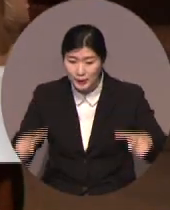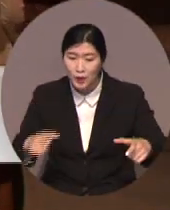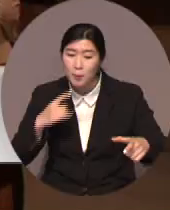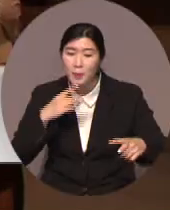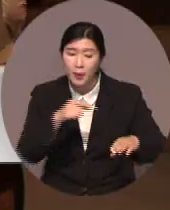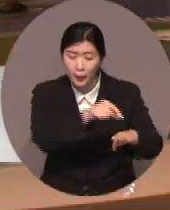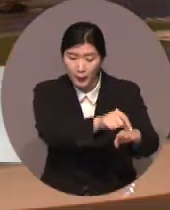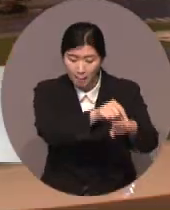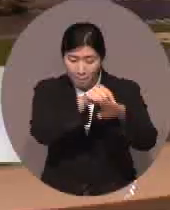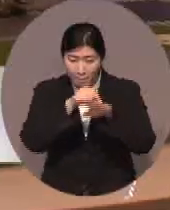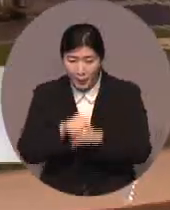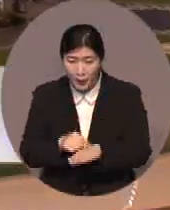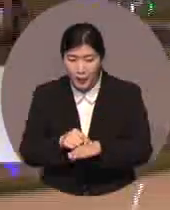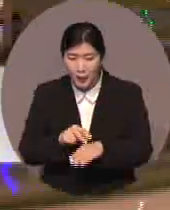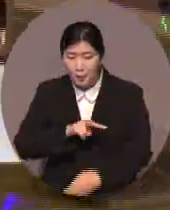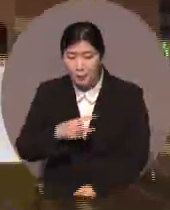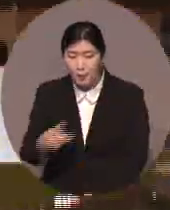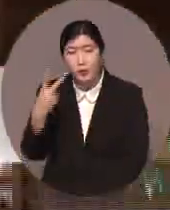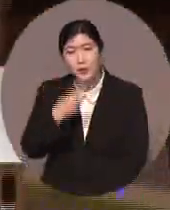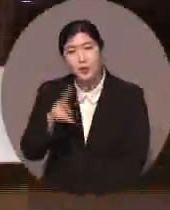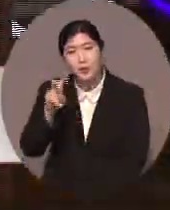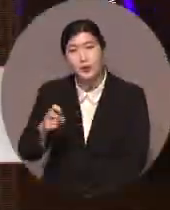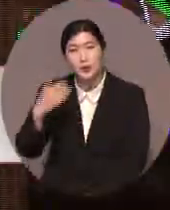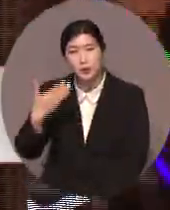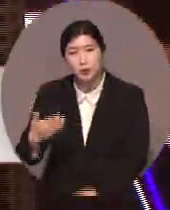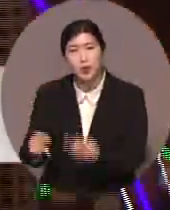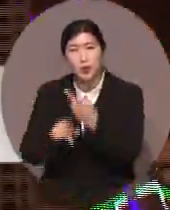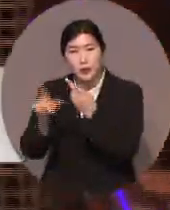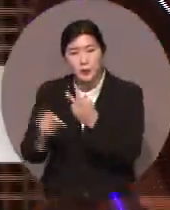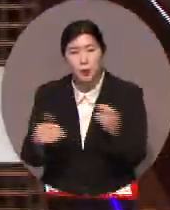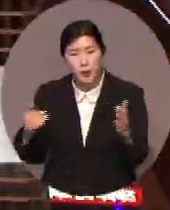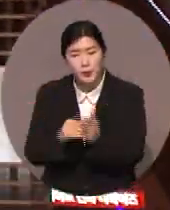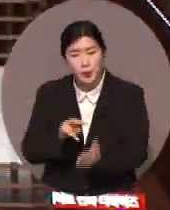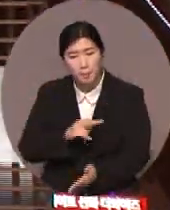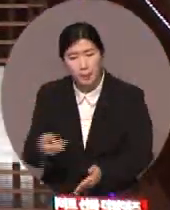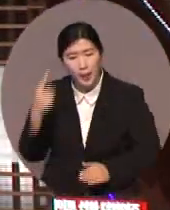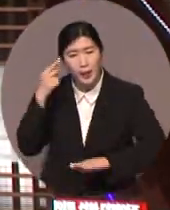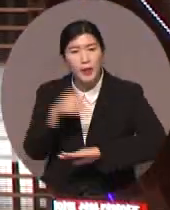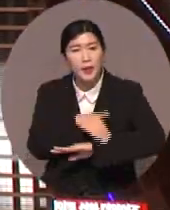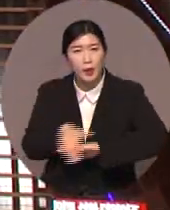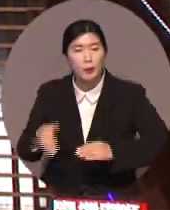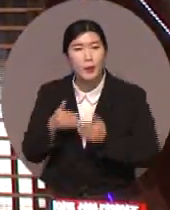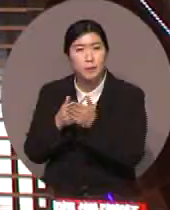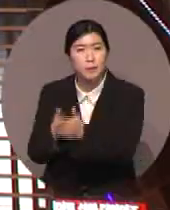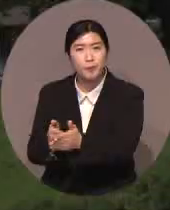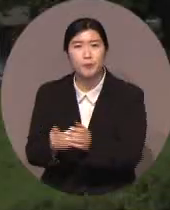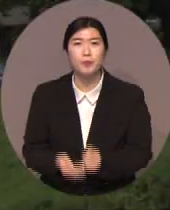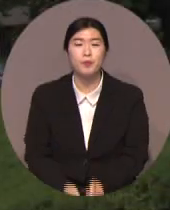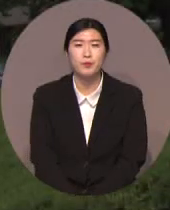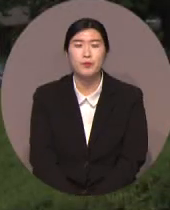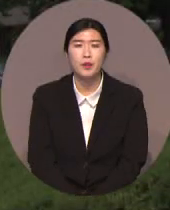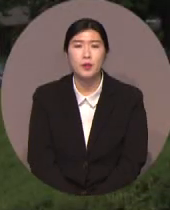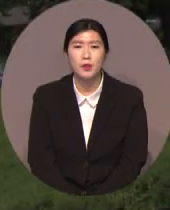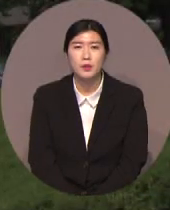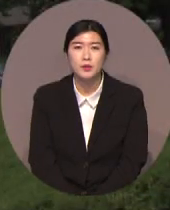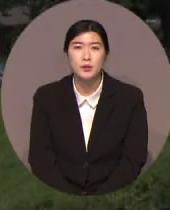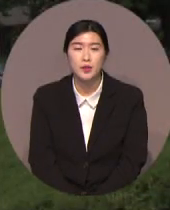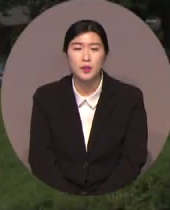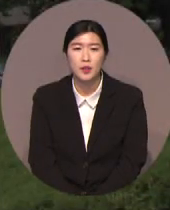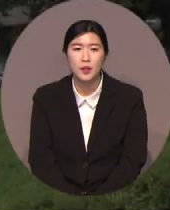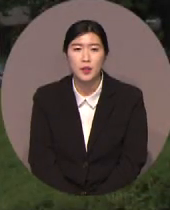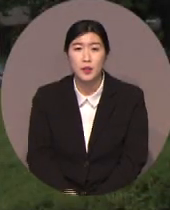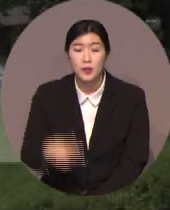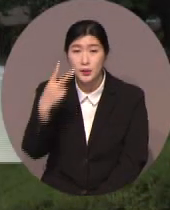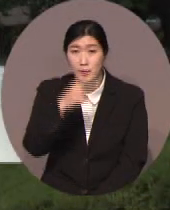운영 기준을 대전에 한해서라도 오는 2029년 12월까지 연장해야 한다는 입장입니다 대전에는